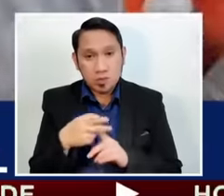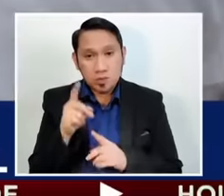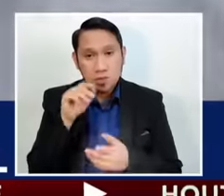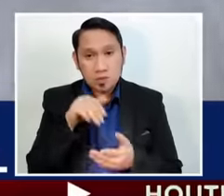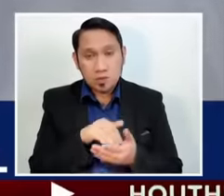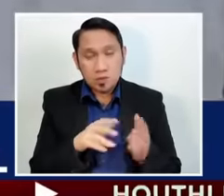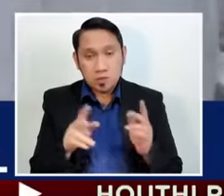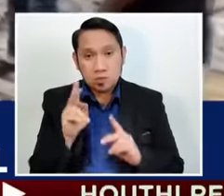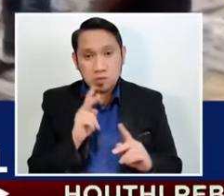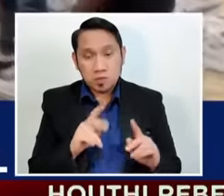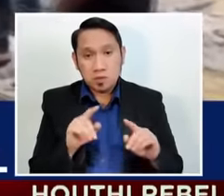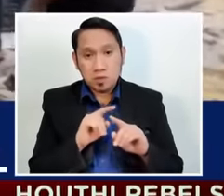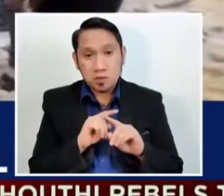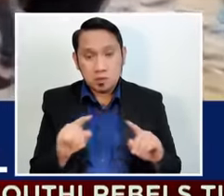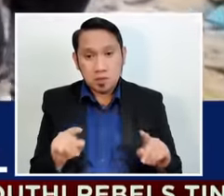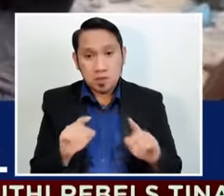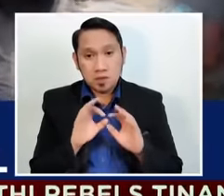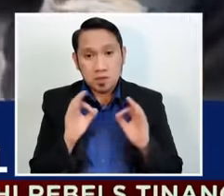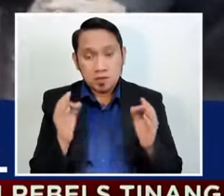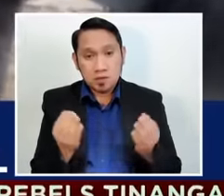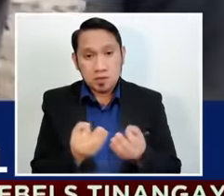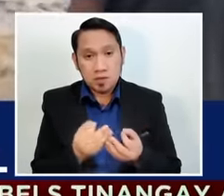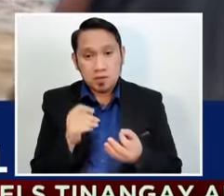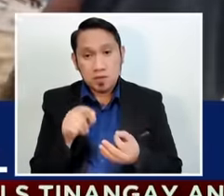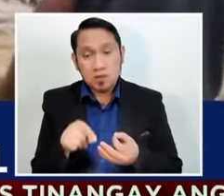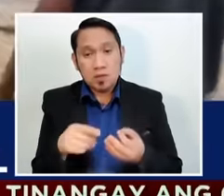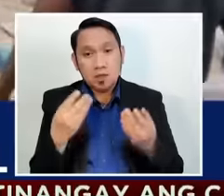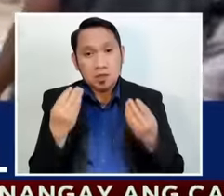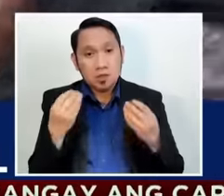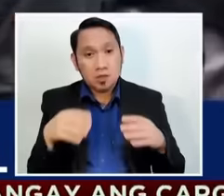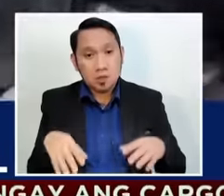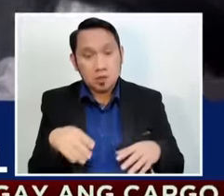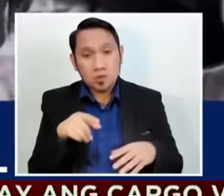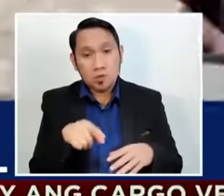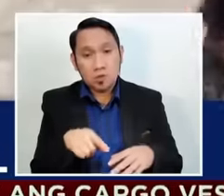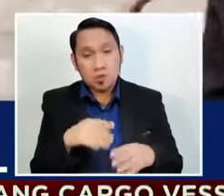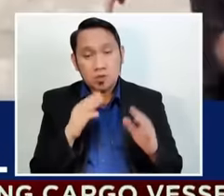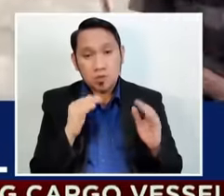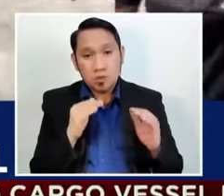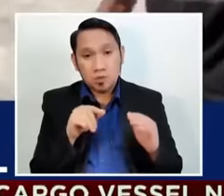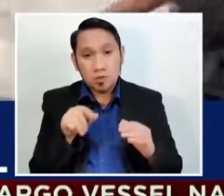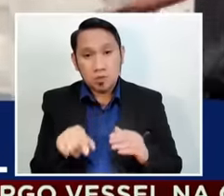Pero maging pamilya ng hostages, nauubusan na ng pasensya sa sarili nitong